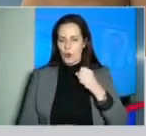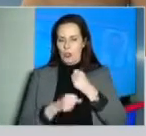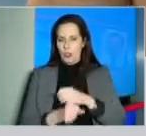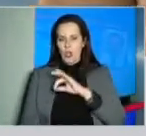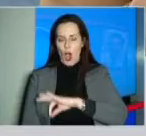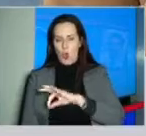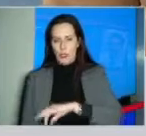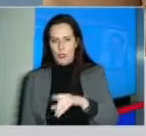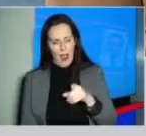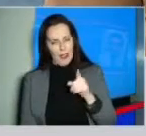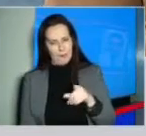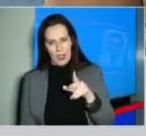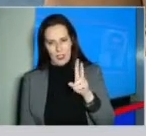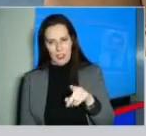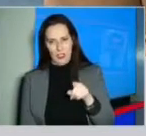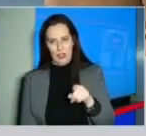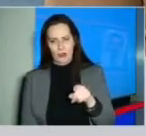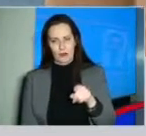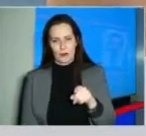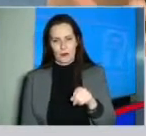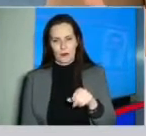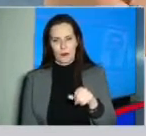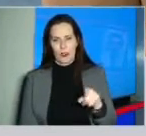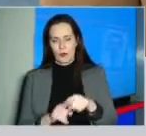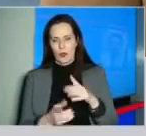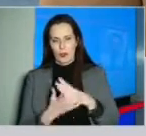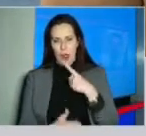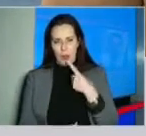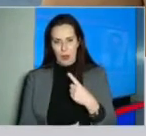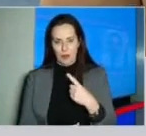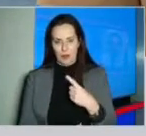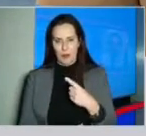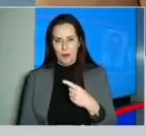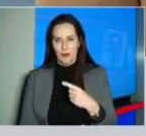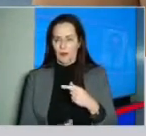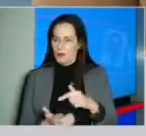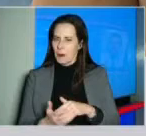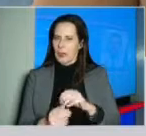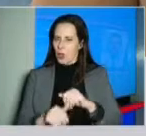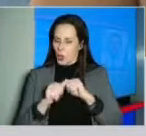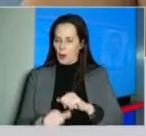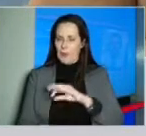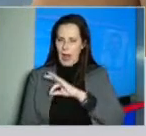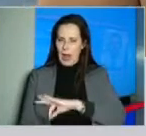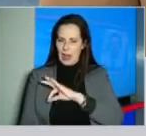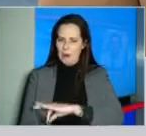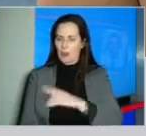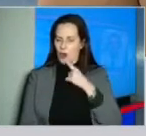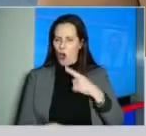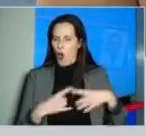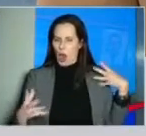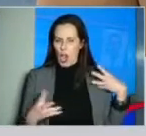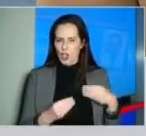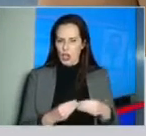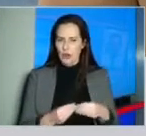לא, אבל יש, אתה יודע, יש את ה, כמו שאמרנו, הגרעין הקשה של ליברמן מתחזק אותו כל השנים